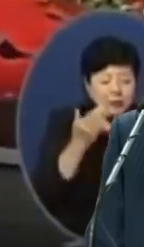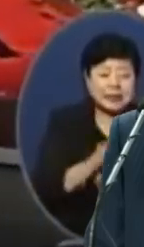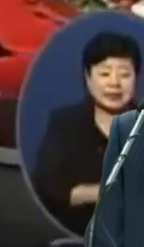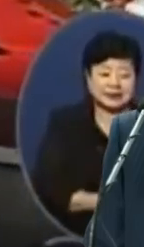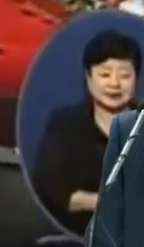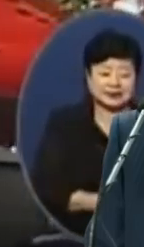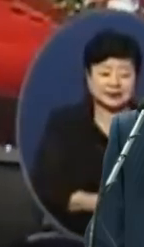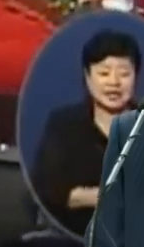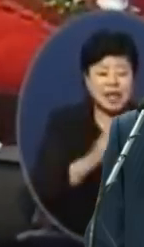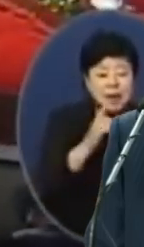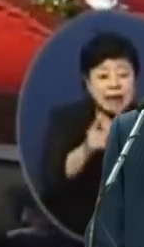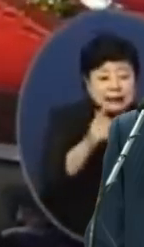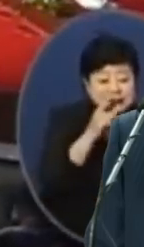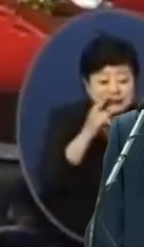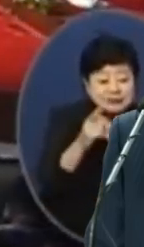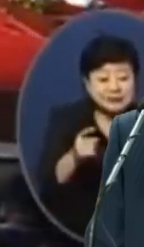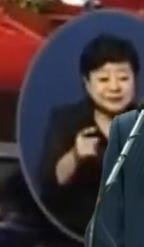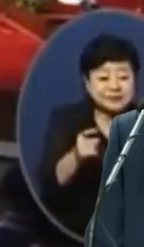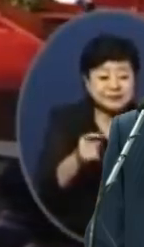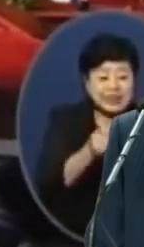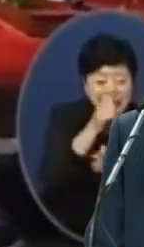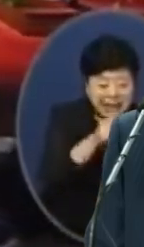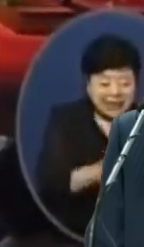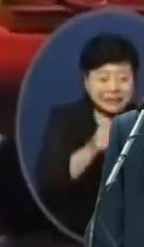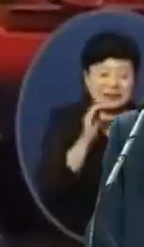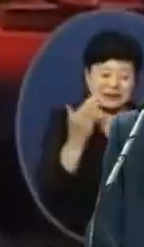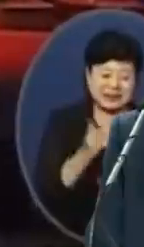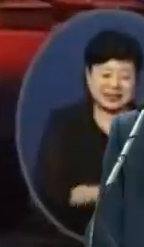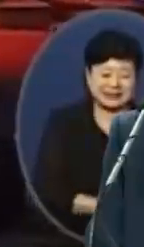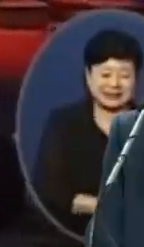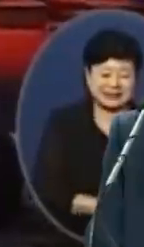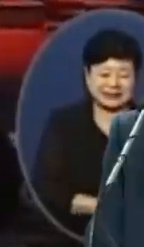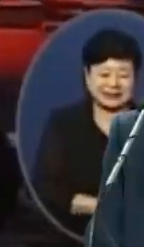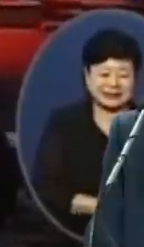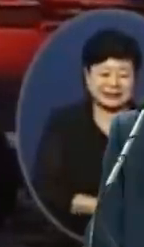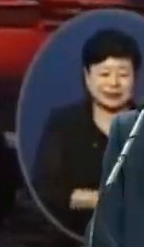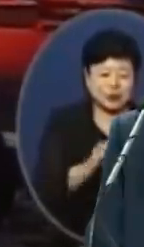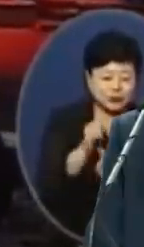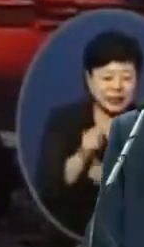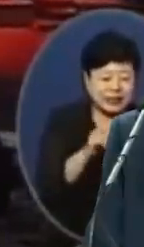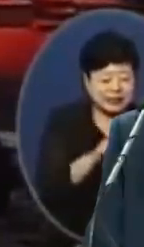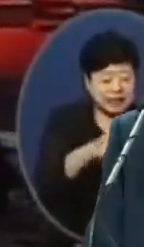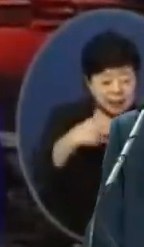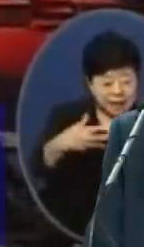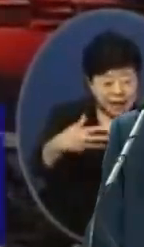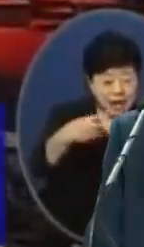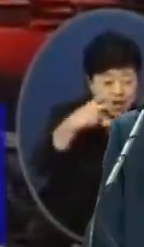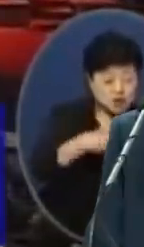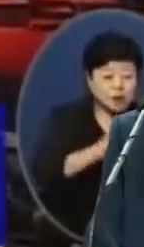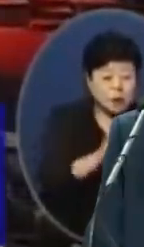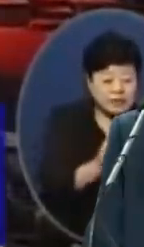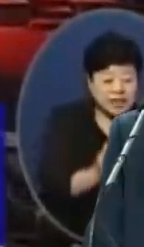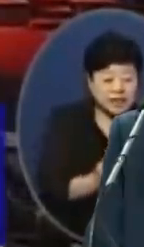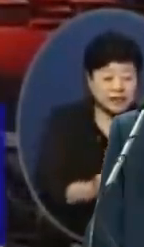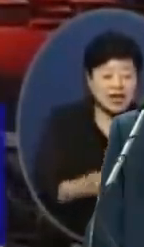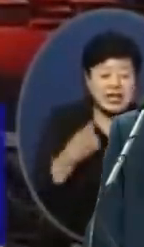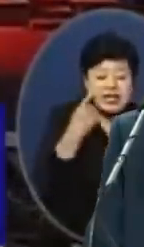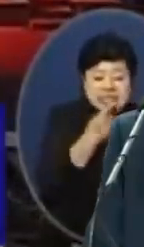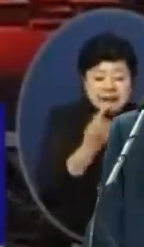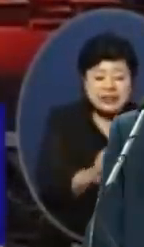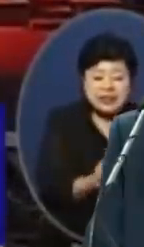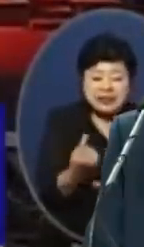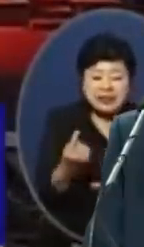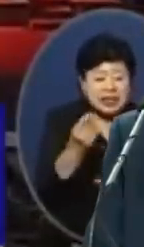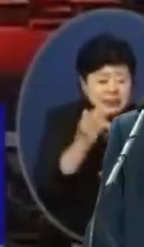때문에 말씀 즉 하나님이시라는 것입니다. 여호수아 1장 8절에 이 율법책, 성경을